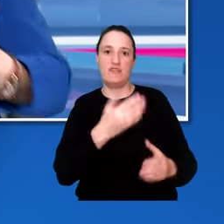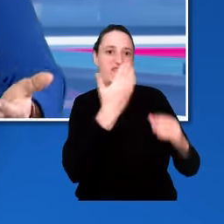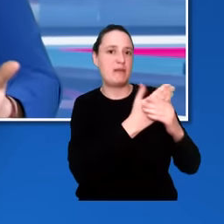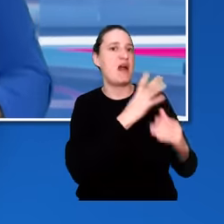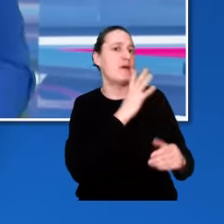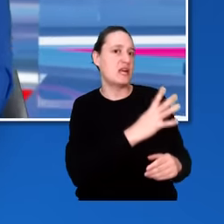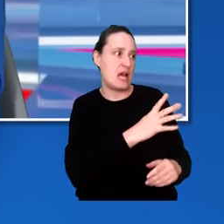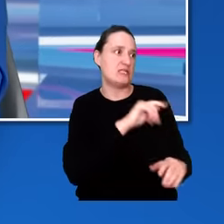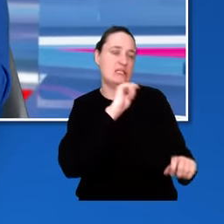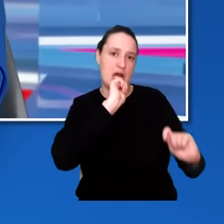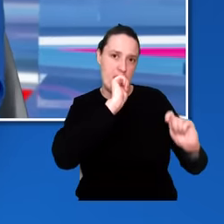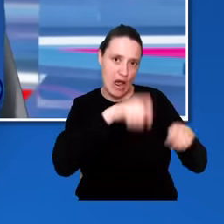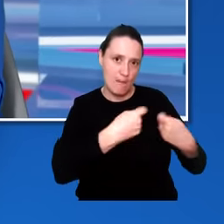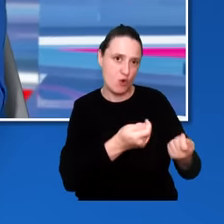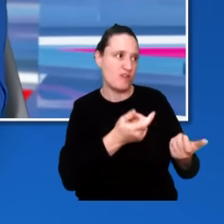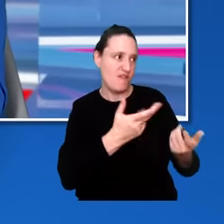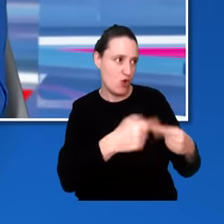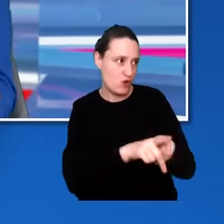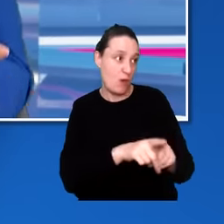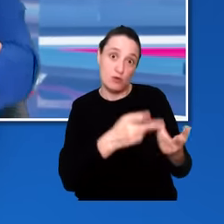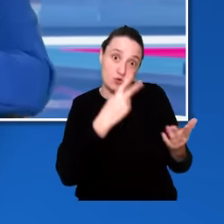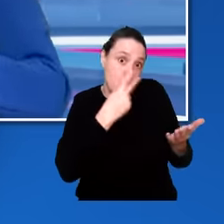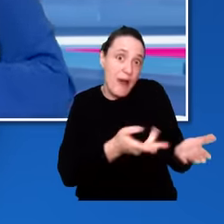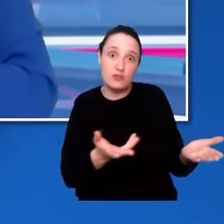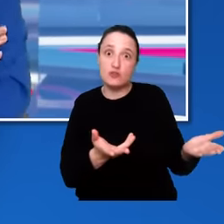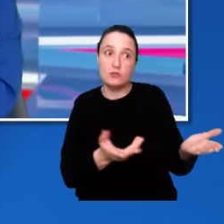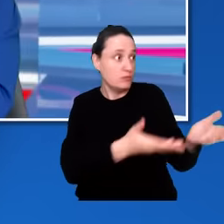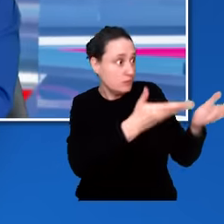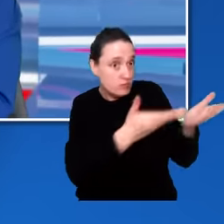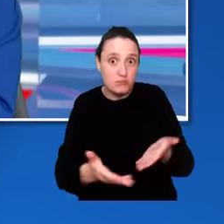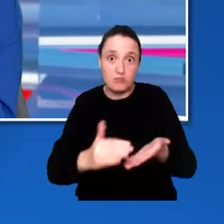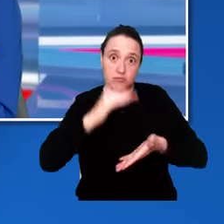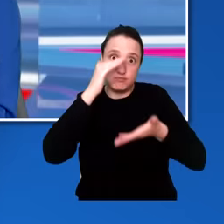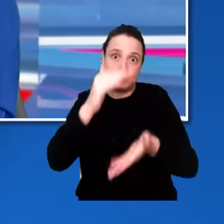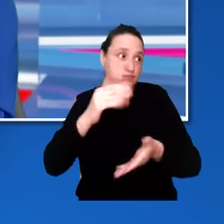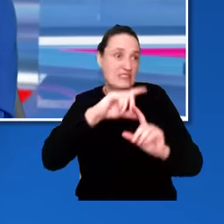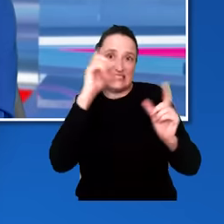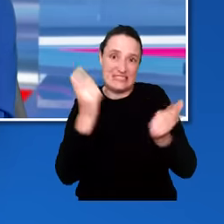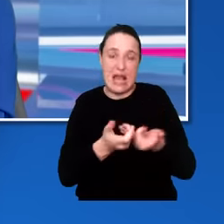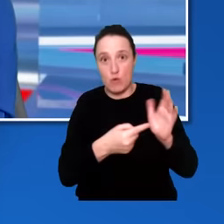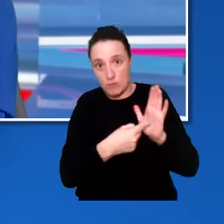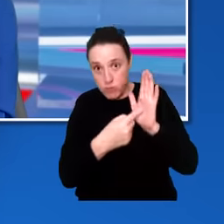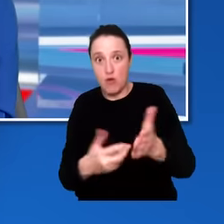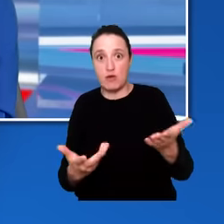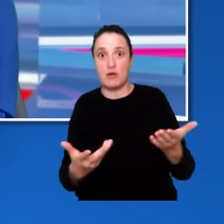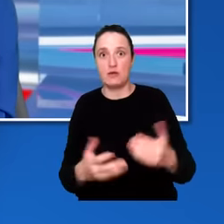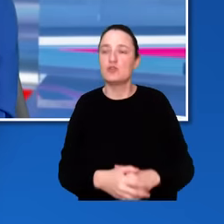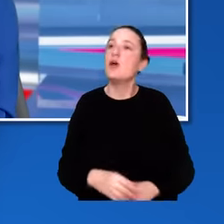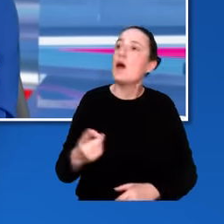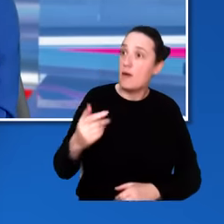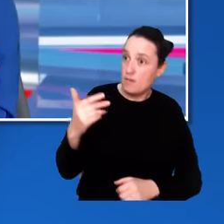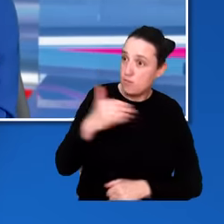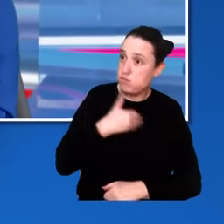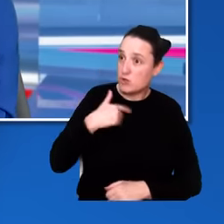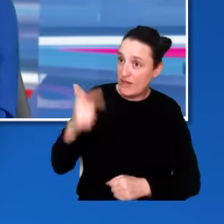za duże pieniądze, to może rzeczywiście zobaczmy i przeczytajmy wszyscy. Pani poseł Elżbieta Burkiewicz z Polski 2050 jest ciekawa. Oczywiście, że